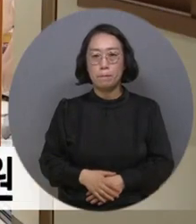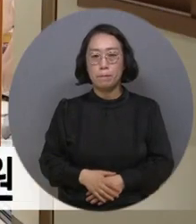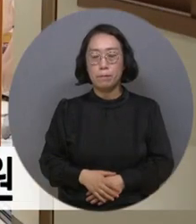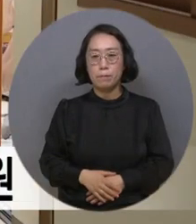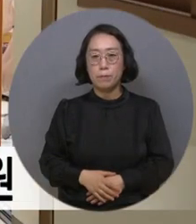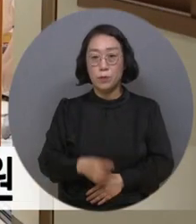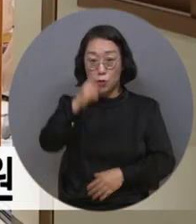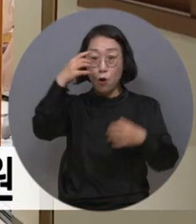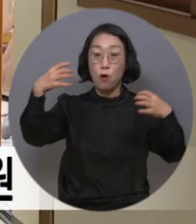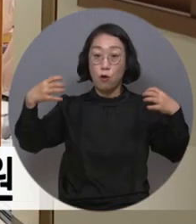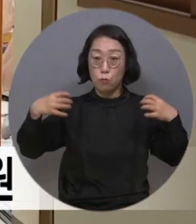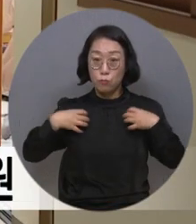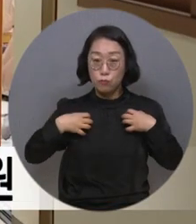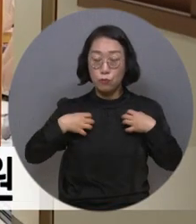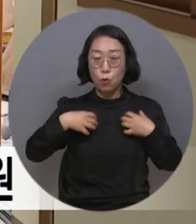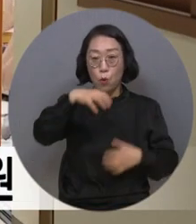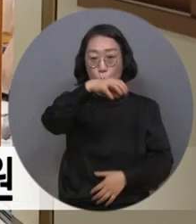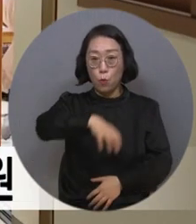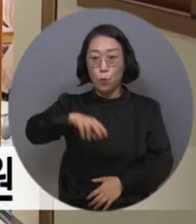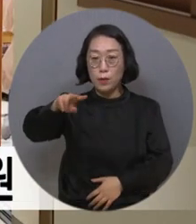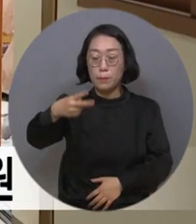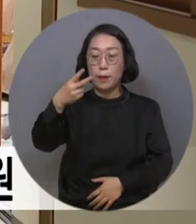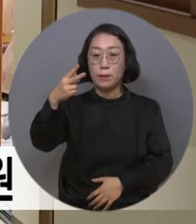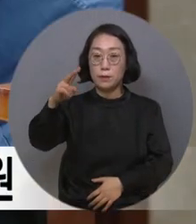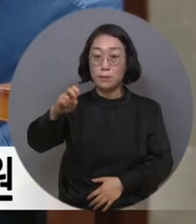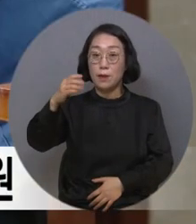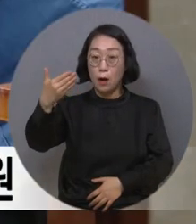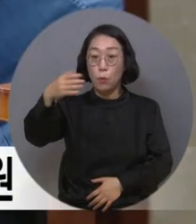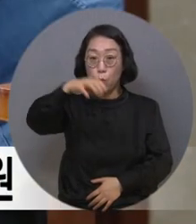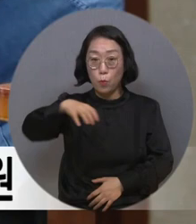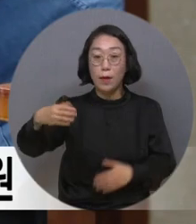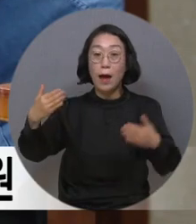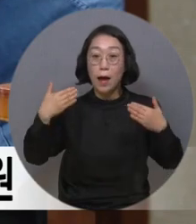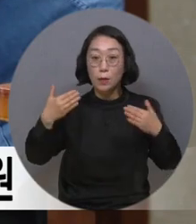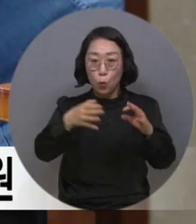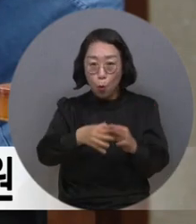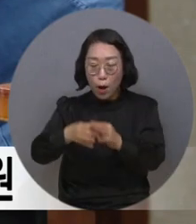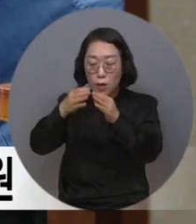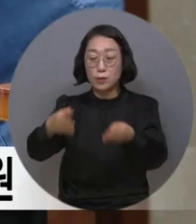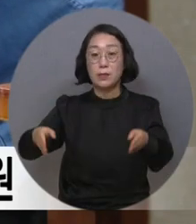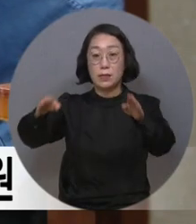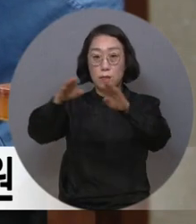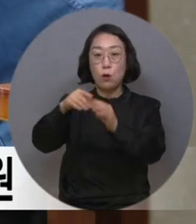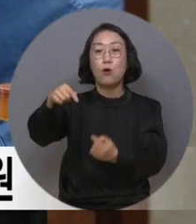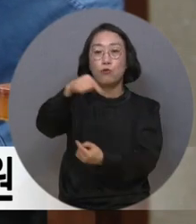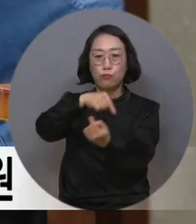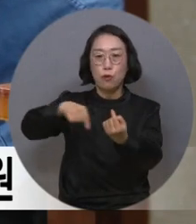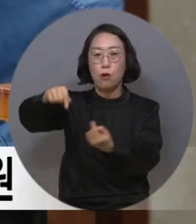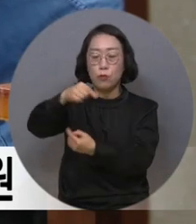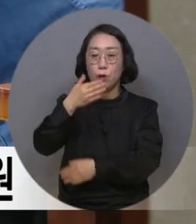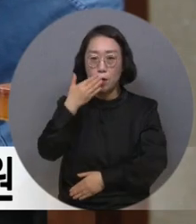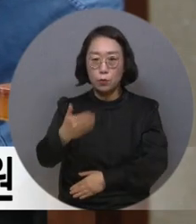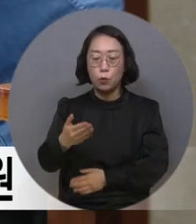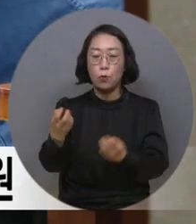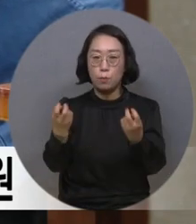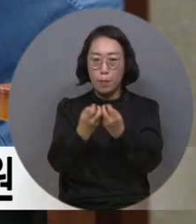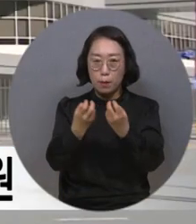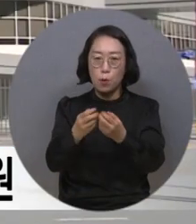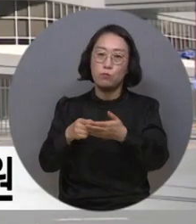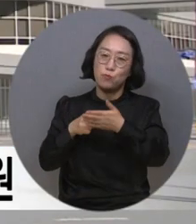정부가 전국 20029개 모든 기초지자체에 학교 복합시설이 운영될 수 있도록 하는 방안을